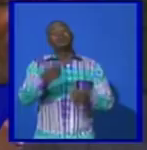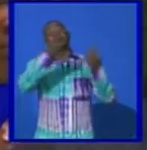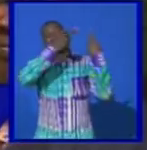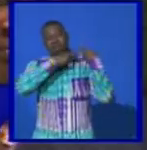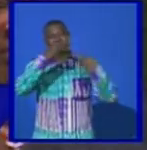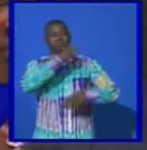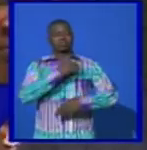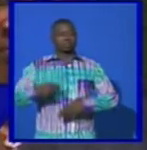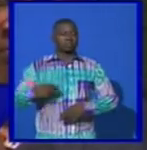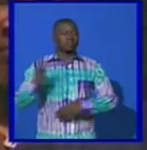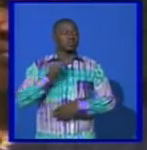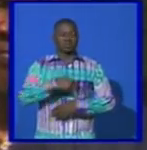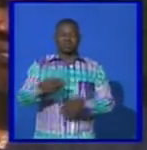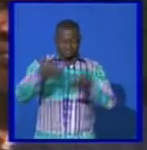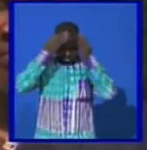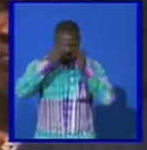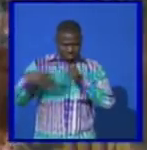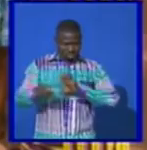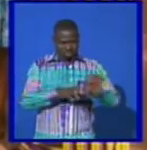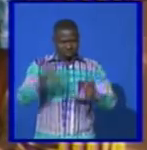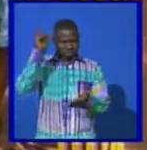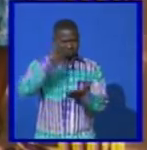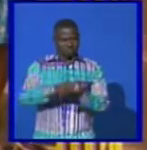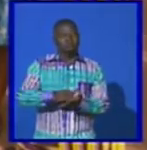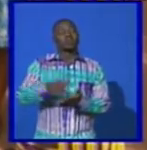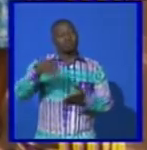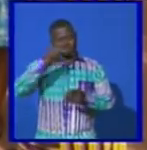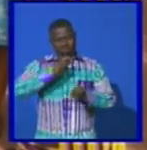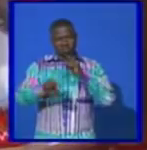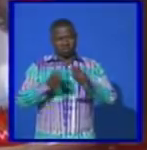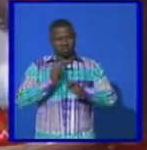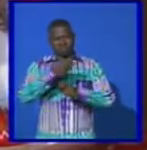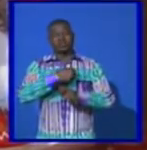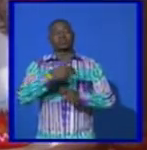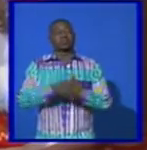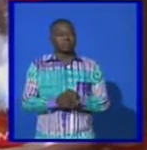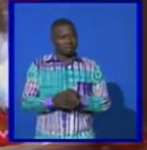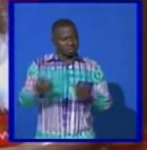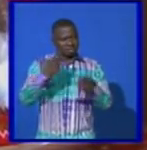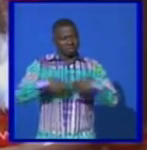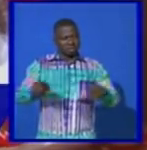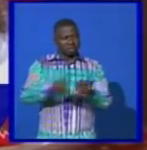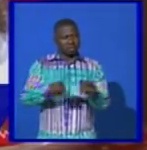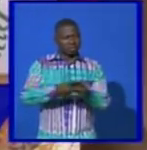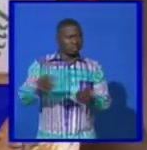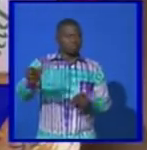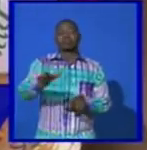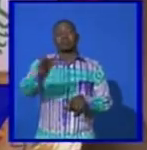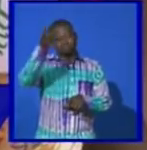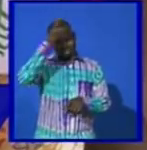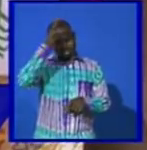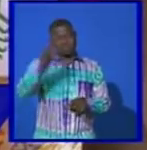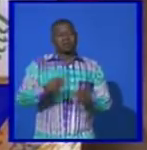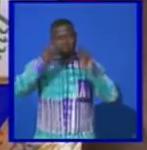faire de ce problème-là notre problème. Et tel un Père Noël, à l'orée de ces fêtes, ils ne sont pas venus les